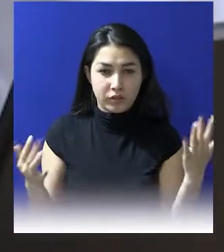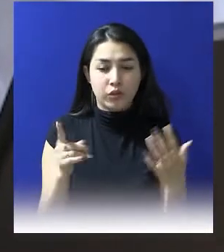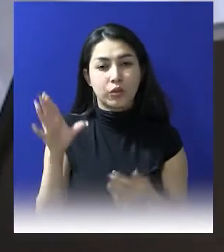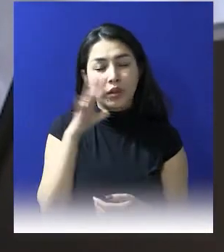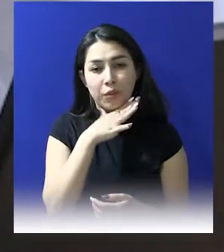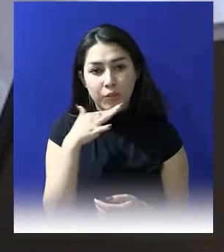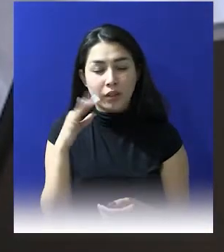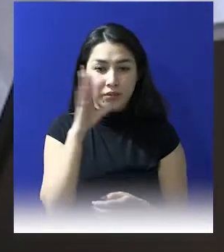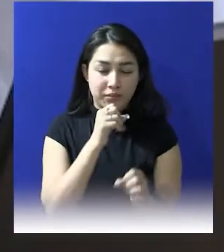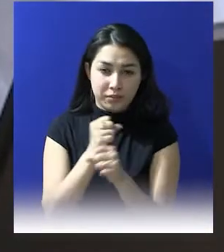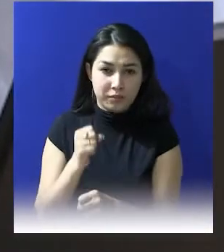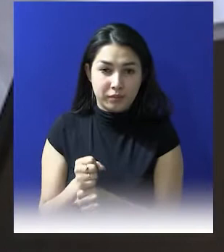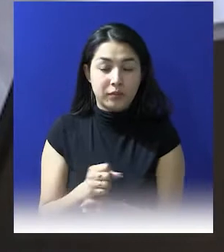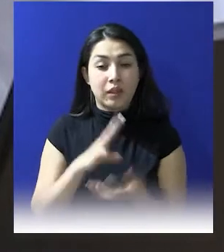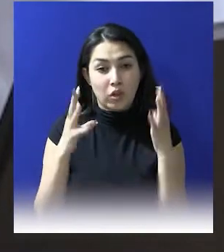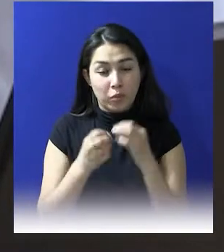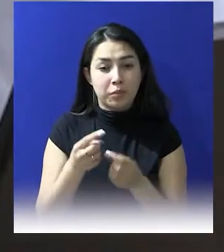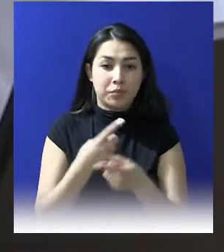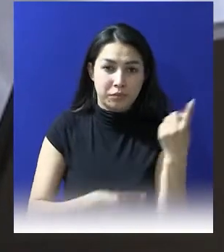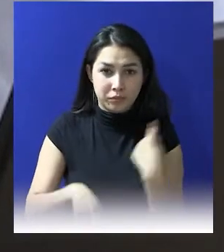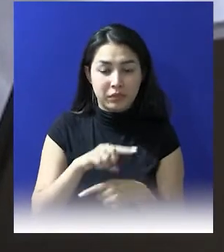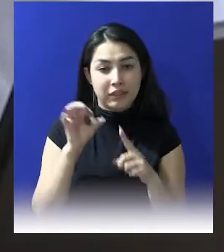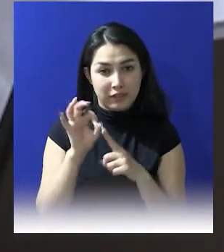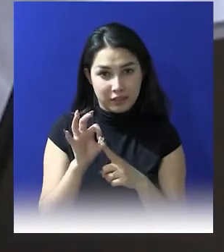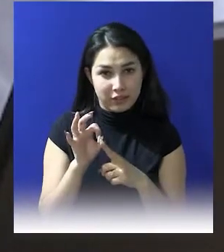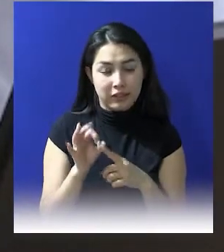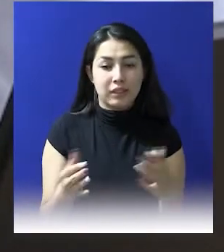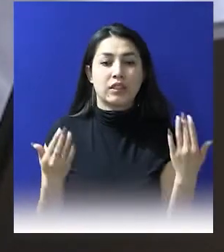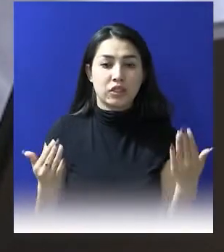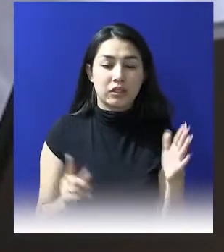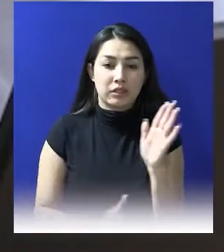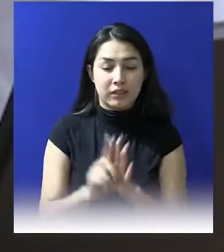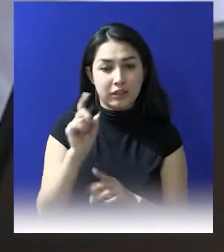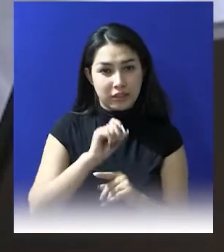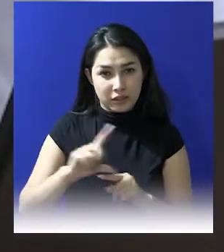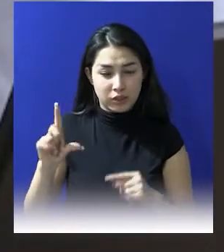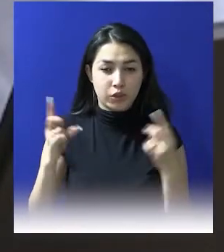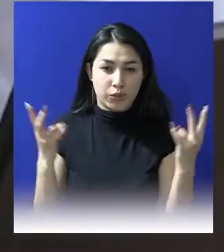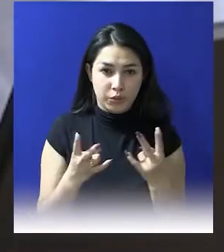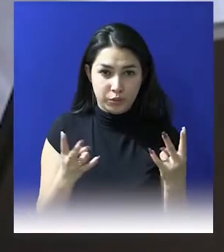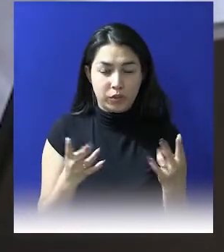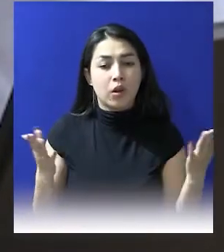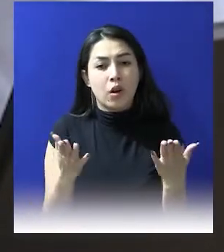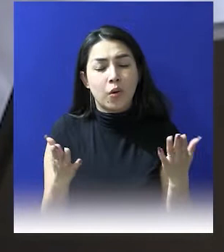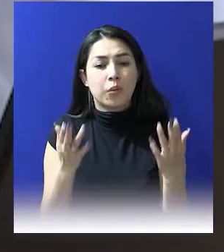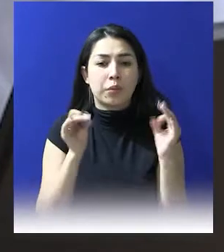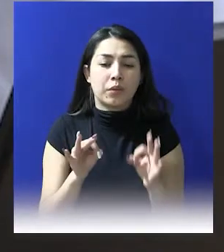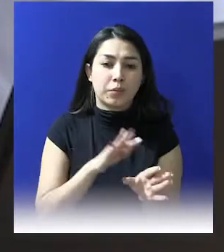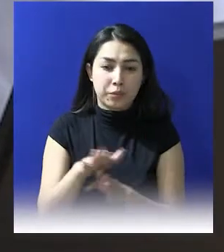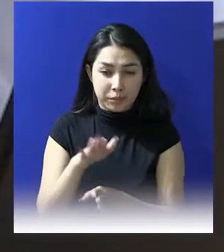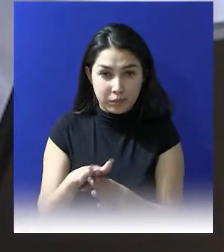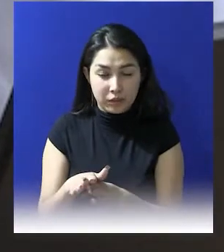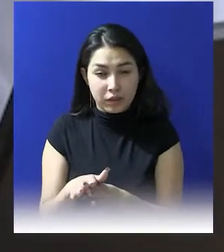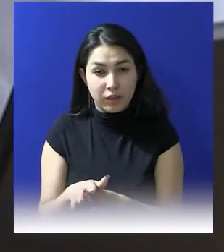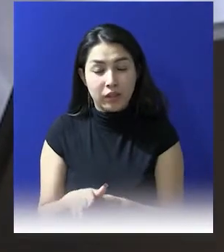мүмкін. Сондықтан бізге қосымша су керек болады. Соны біз енді қазірден бастап ойлануымыз керек. Қалай болады, не болады?